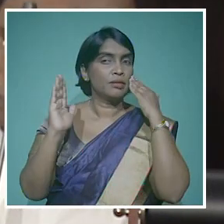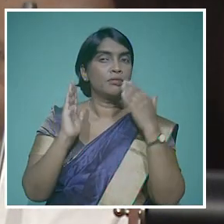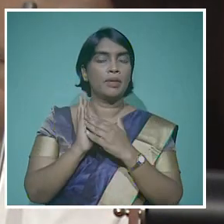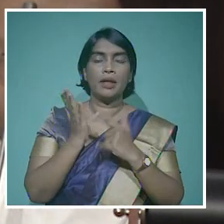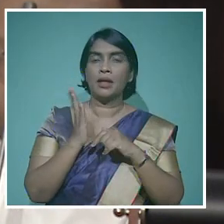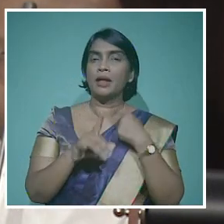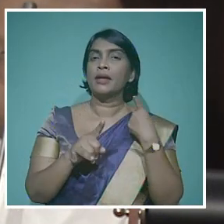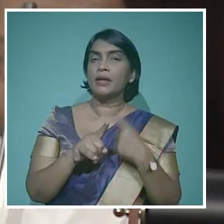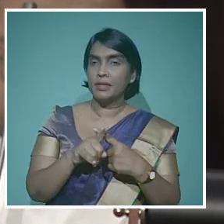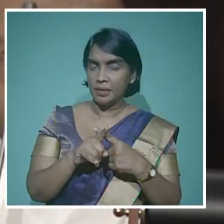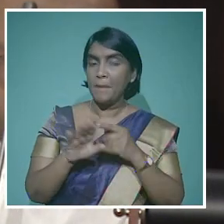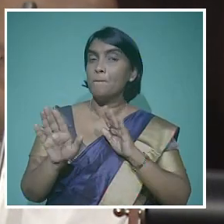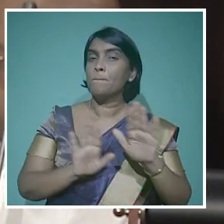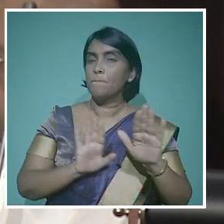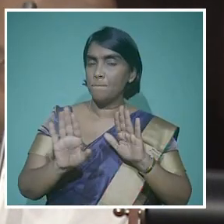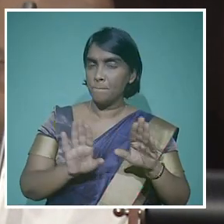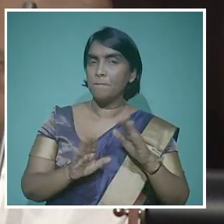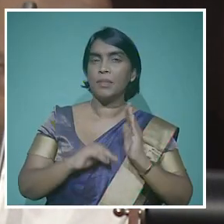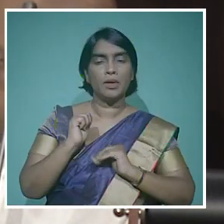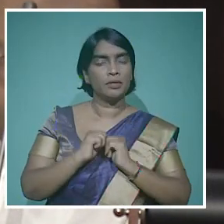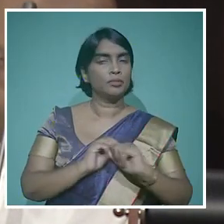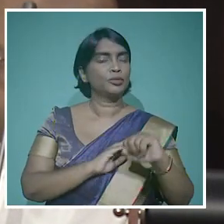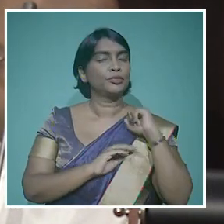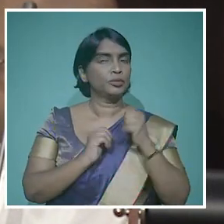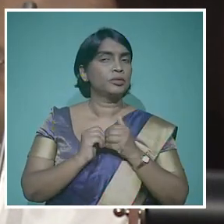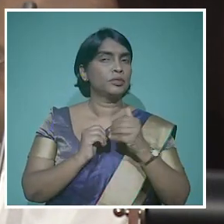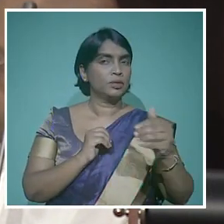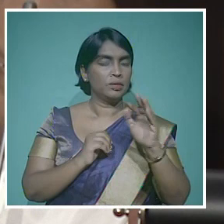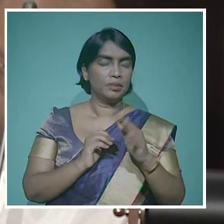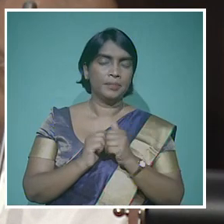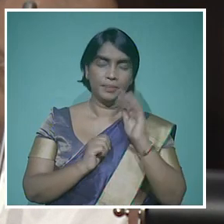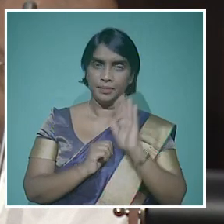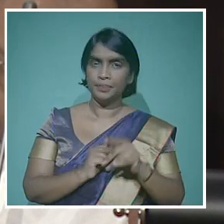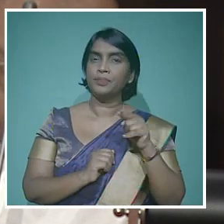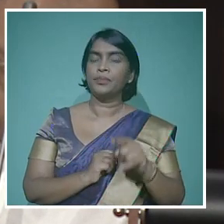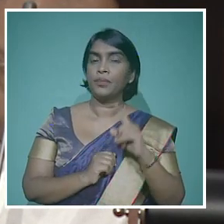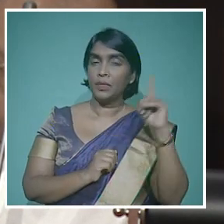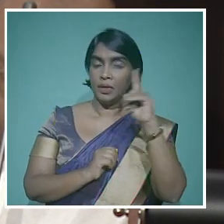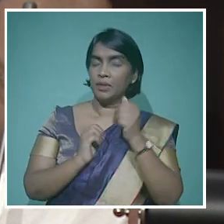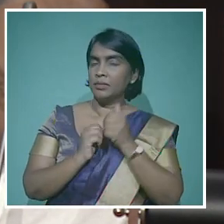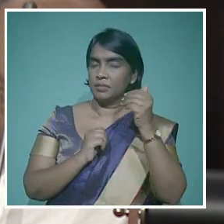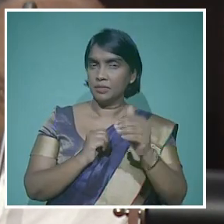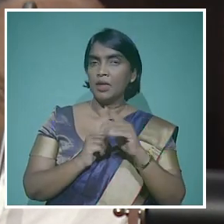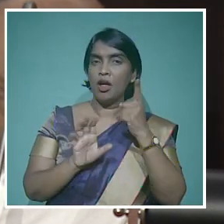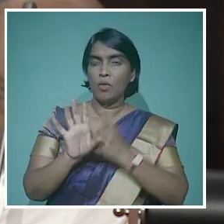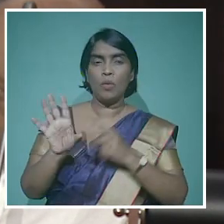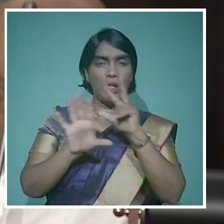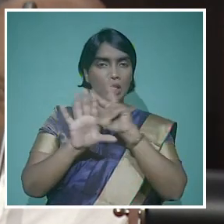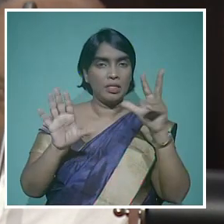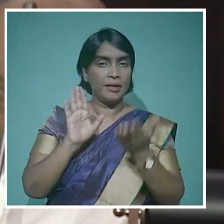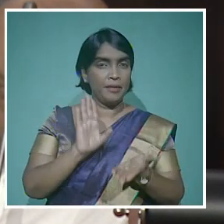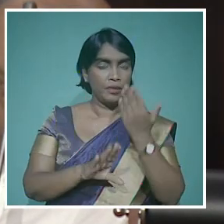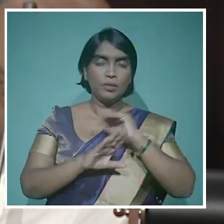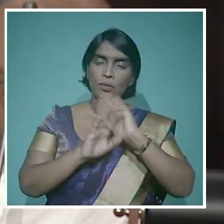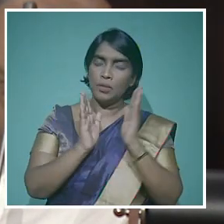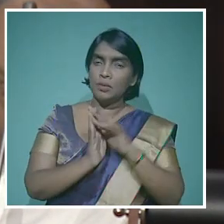බදු පරිපාලනය ක්‍රියාමාර්ග ශක්තිමත් කරනු ඇත. පළවෙනි පියවරක් වශයෙන් අවුරුදු 18කට වැඩි